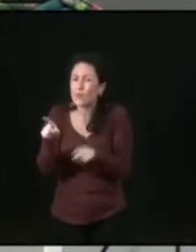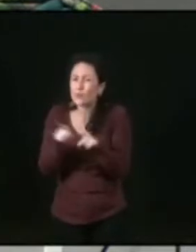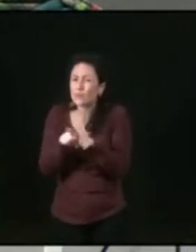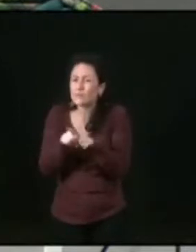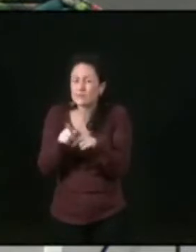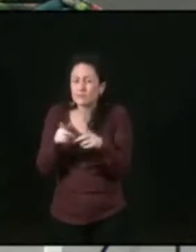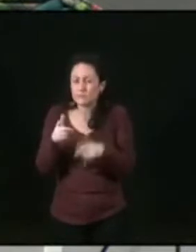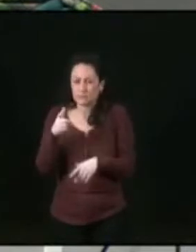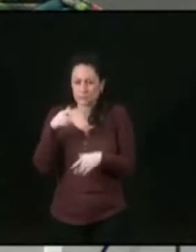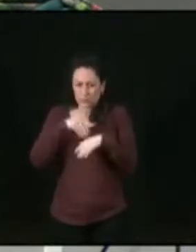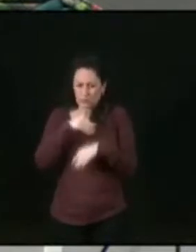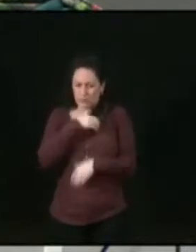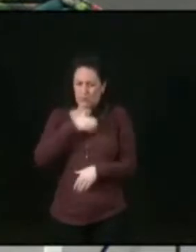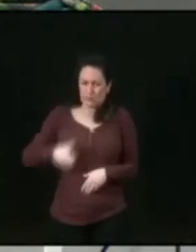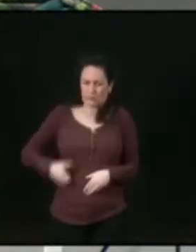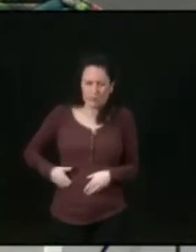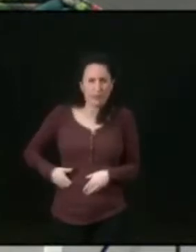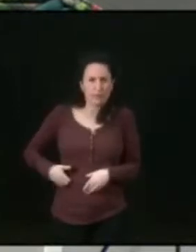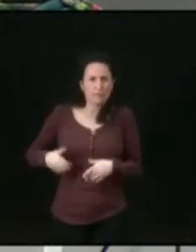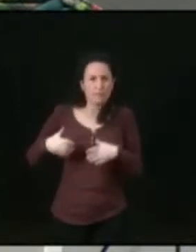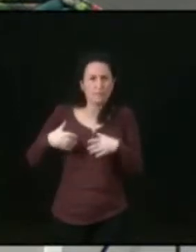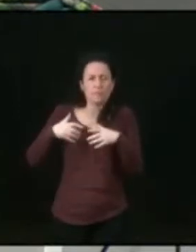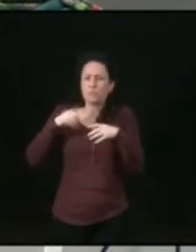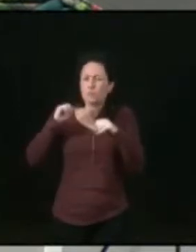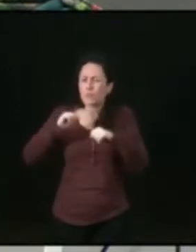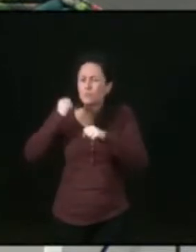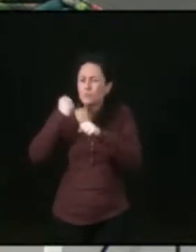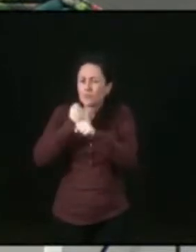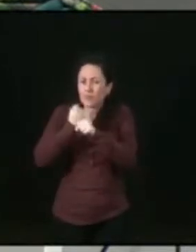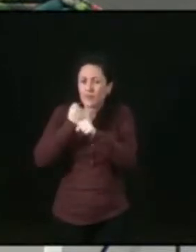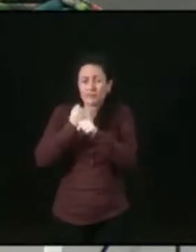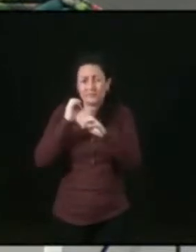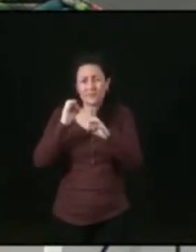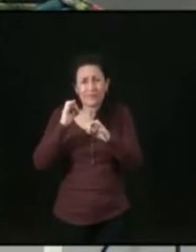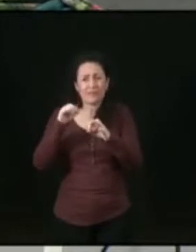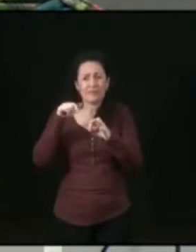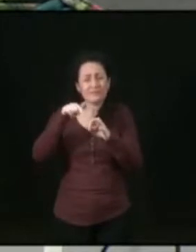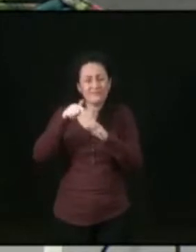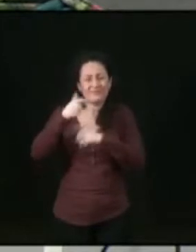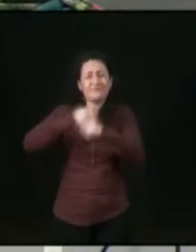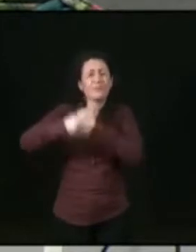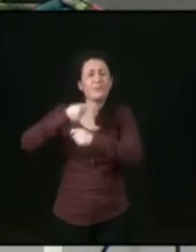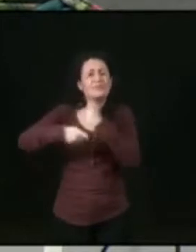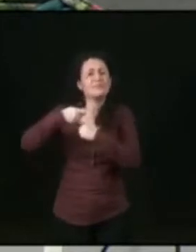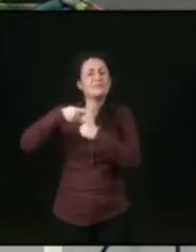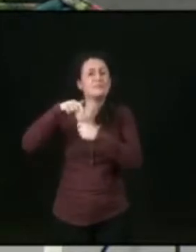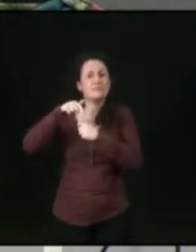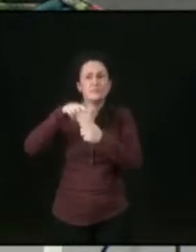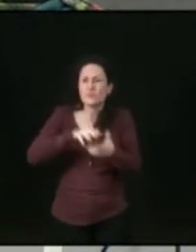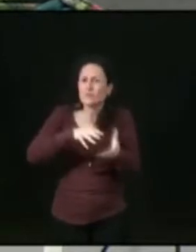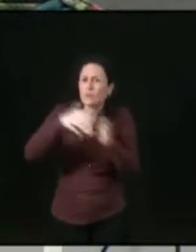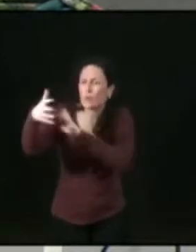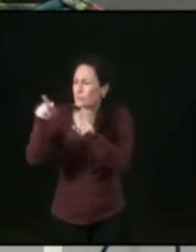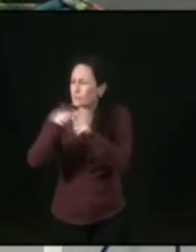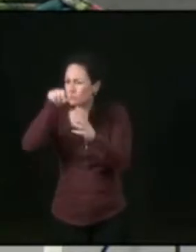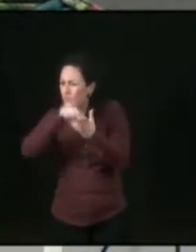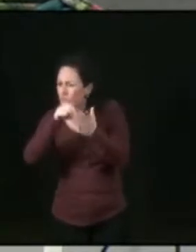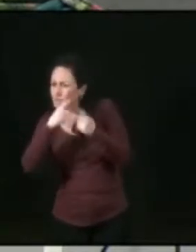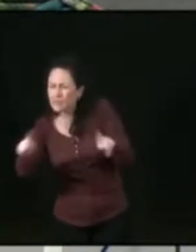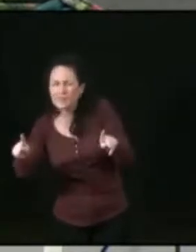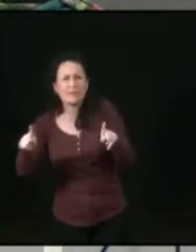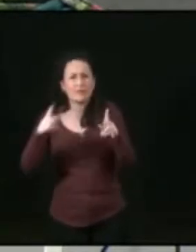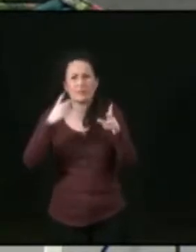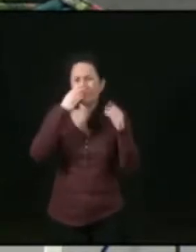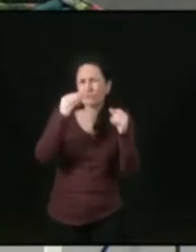conseil municipal ne devrait pas lancer un groupe de travail sur l'évolution souhaitée des commerces, la gentrification éventuellement du centre-ville et le